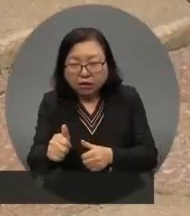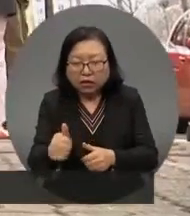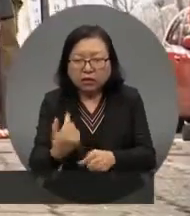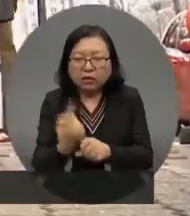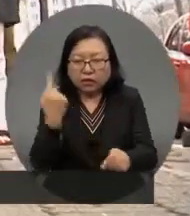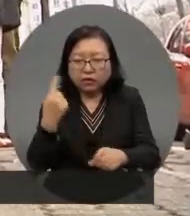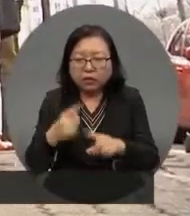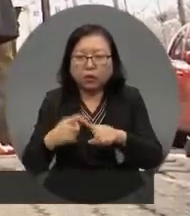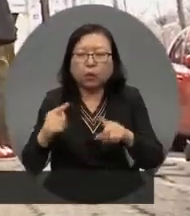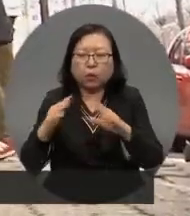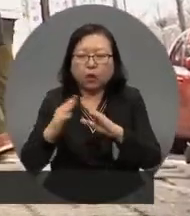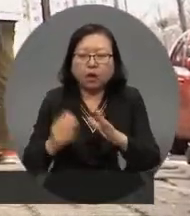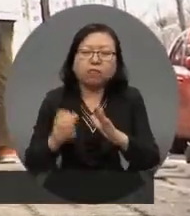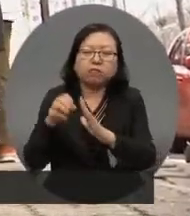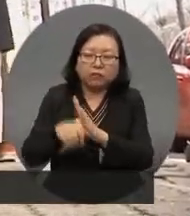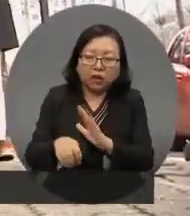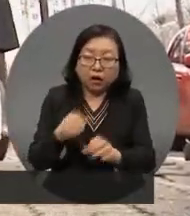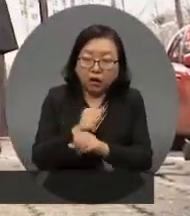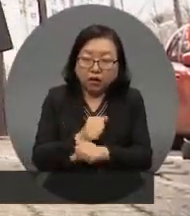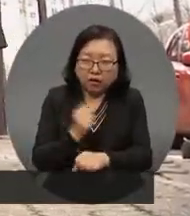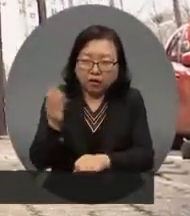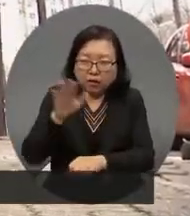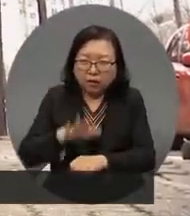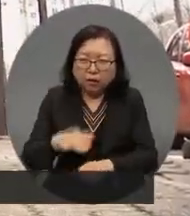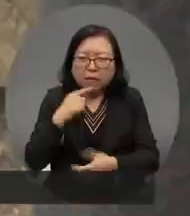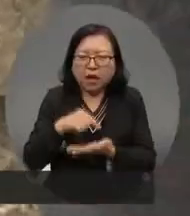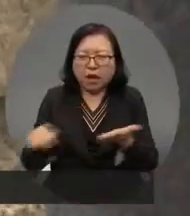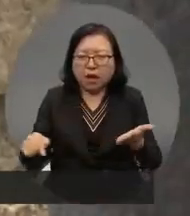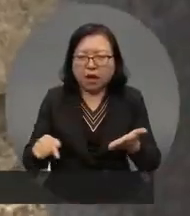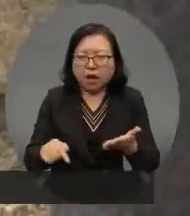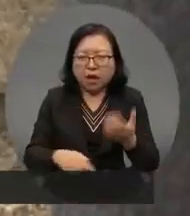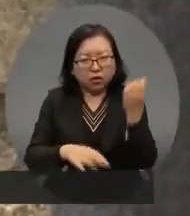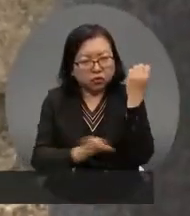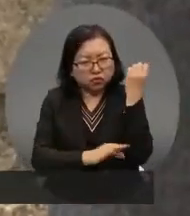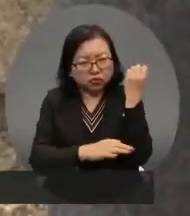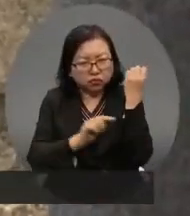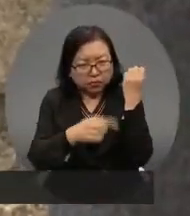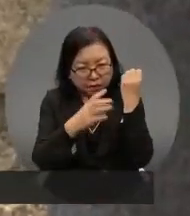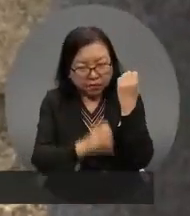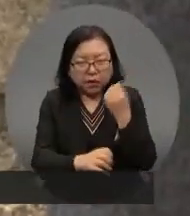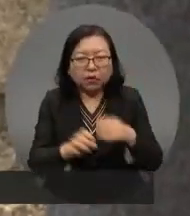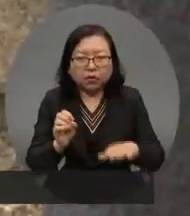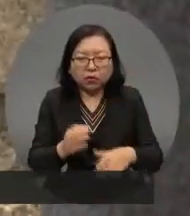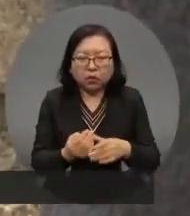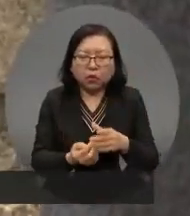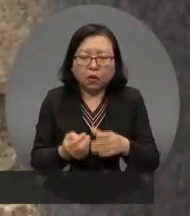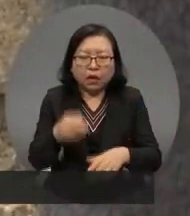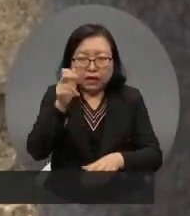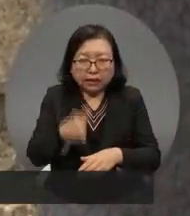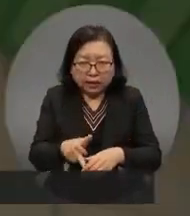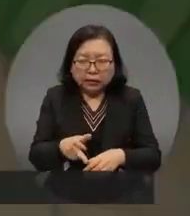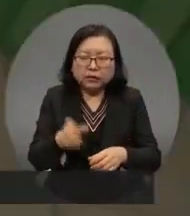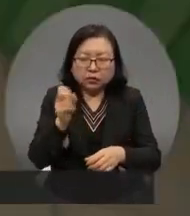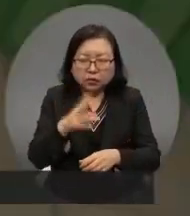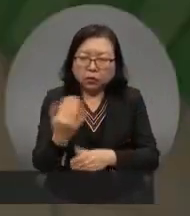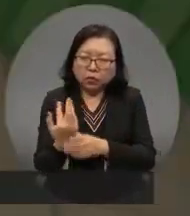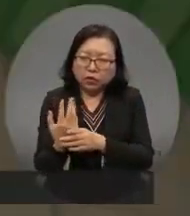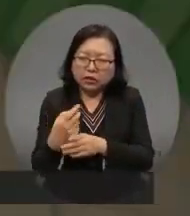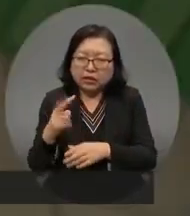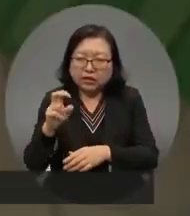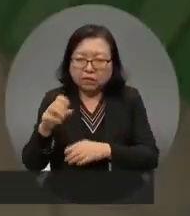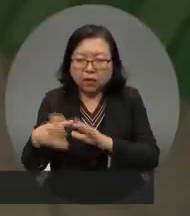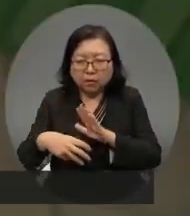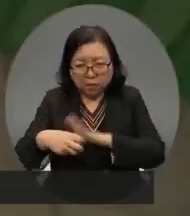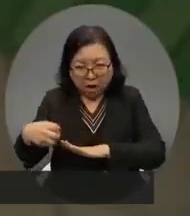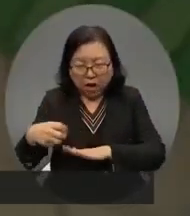봤습니다. 기초생활수급비 100여만 원과 함께 그나마 가지고 있던 체크카드와 현금 20여만 원을 빼앗겼고